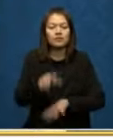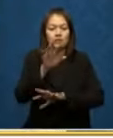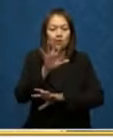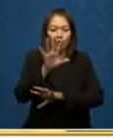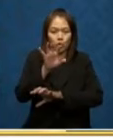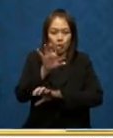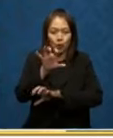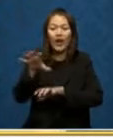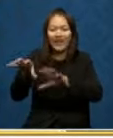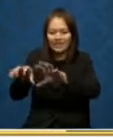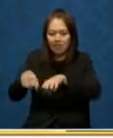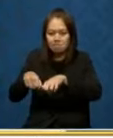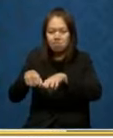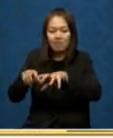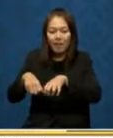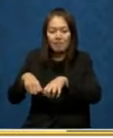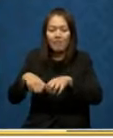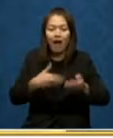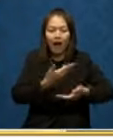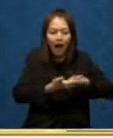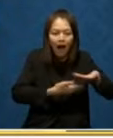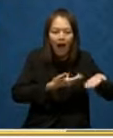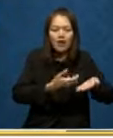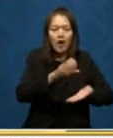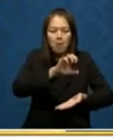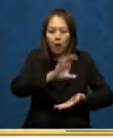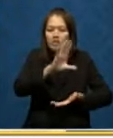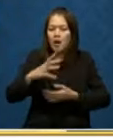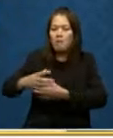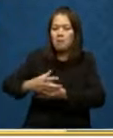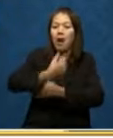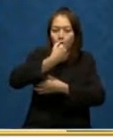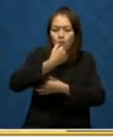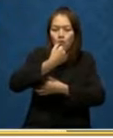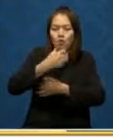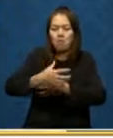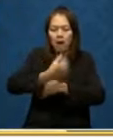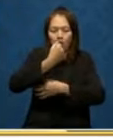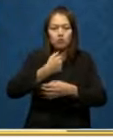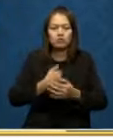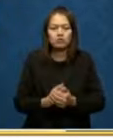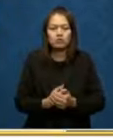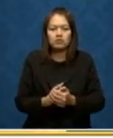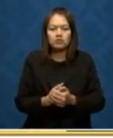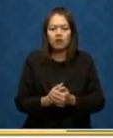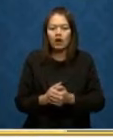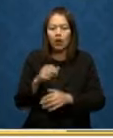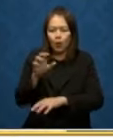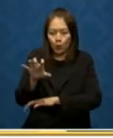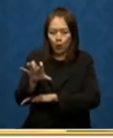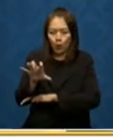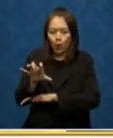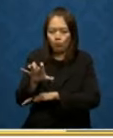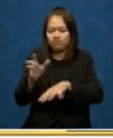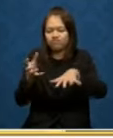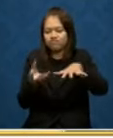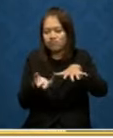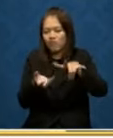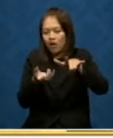การไปจับกุ้งปากบ่อผ่านกับบริษัทที่เหมาคาร์โก้เอาไว้เนี่ยครับเพราะฉะนั้นกุ้งเหล่านี้จะขึ้นขึ้นเครื่องไม่ได้